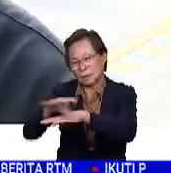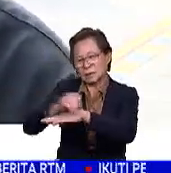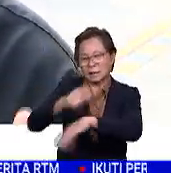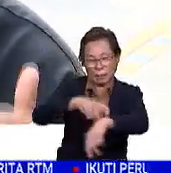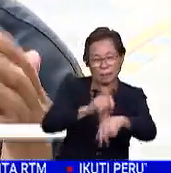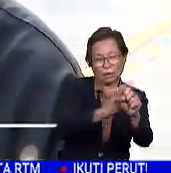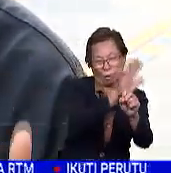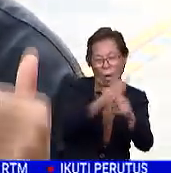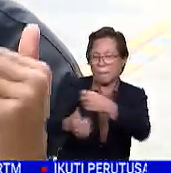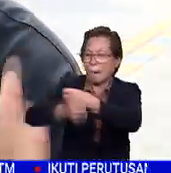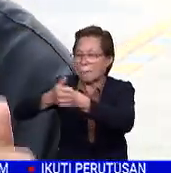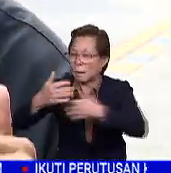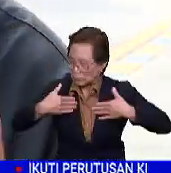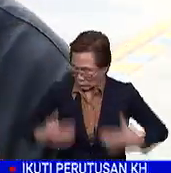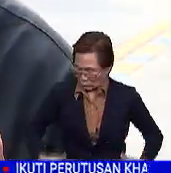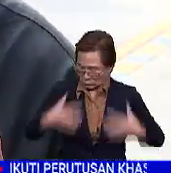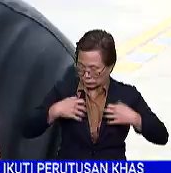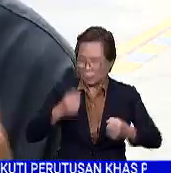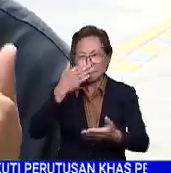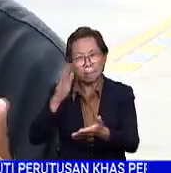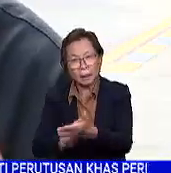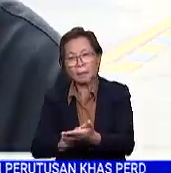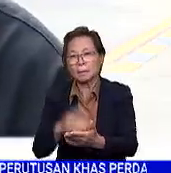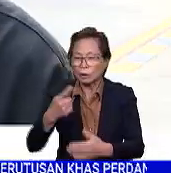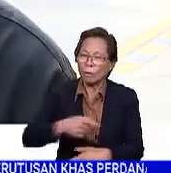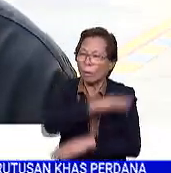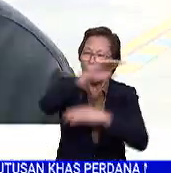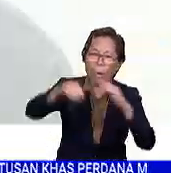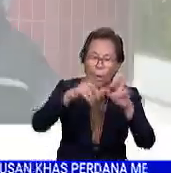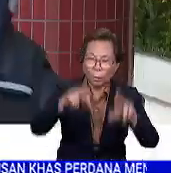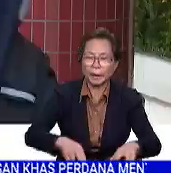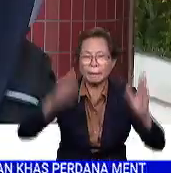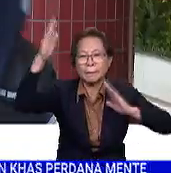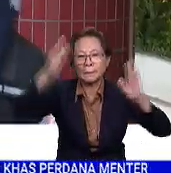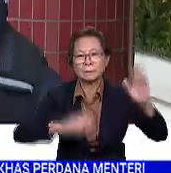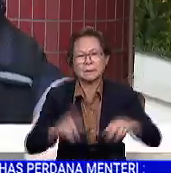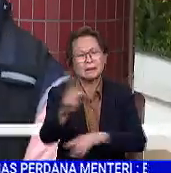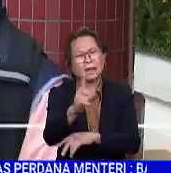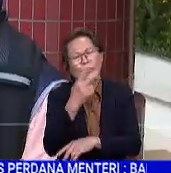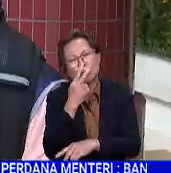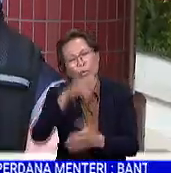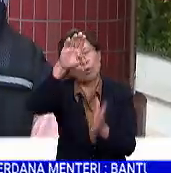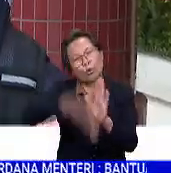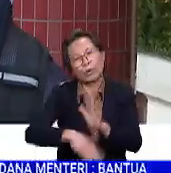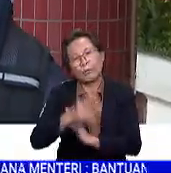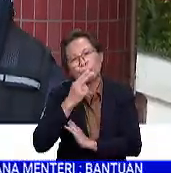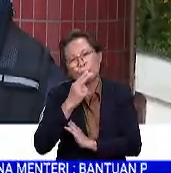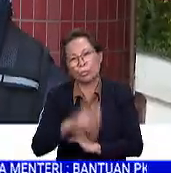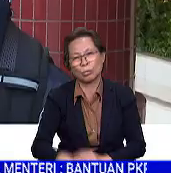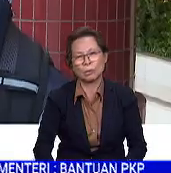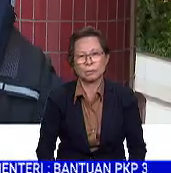musim COVID membahayakan kesihatan kita juga. Dan seluruh rakyat Malaysia. Jangan merokok lah, kurangkan merokok.